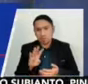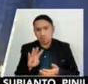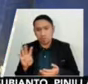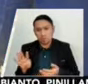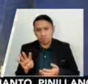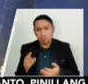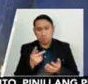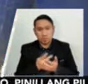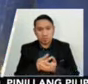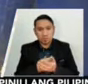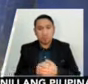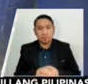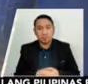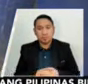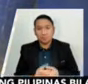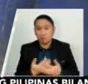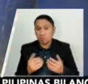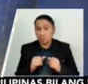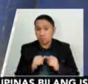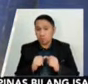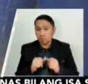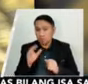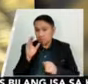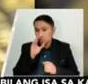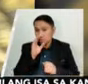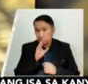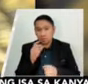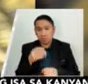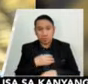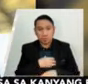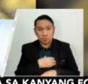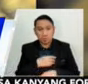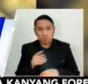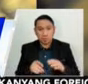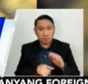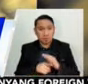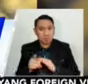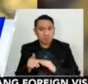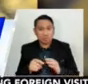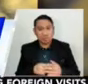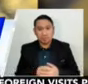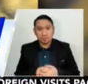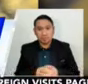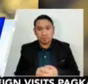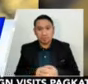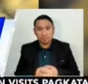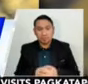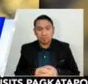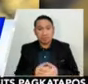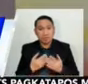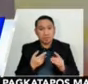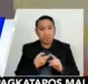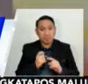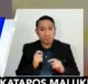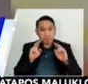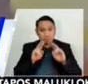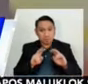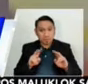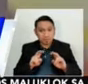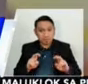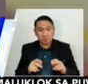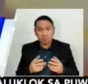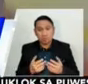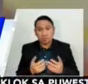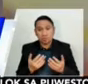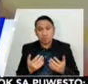447,644 pesos po. Patuloy na tinutugis ng pulisya ang isang nakatakas na sospek na si alias Tanig. Base sa investigasyon, aabot sa 3 taon